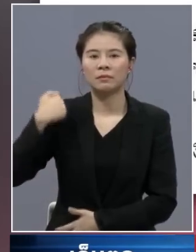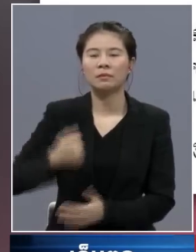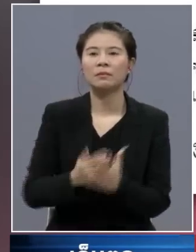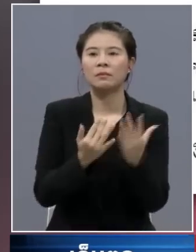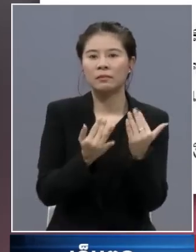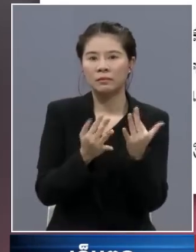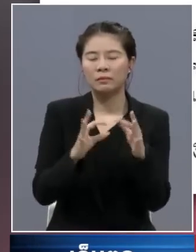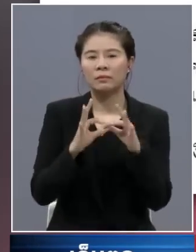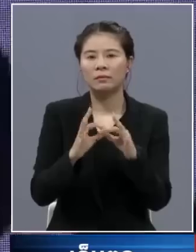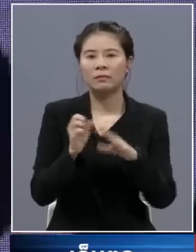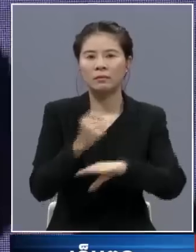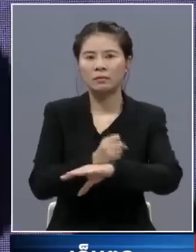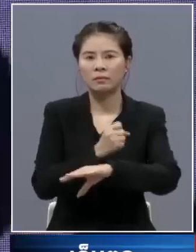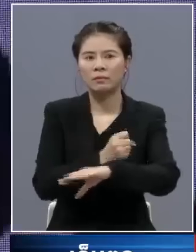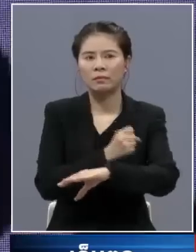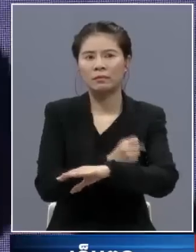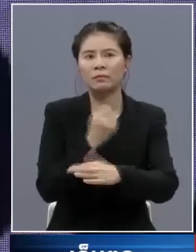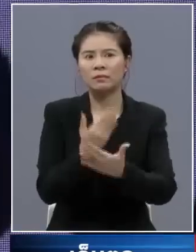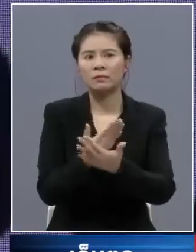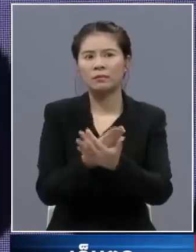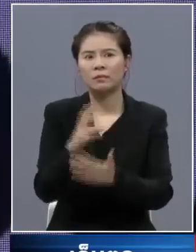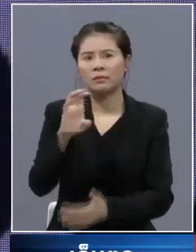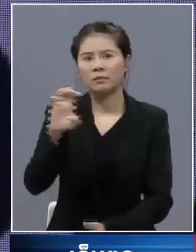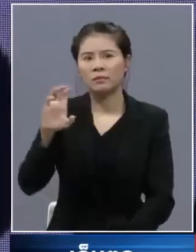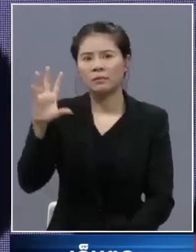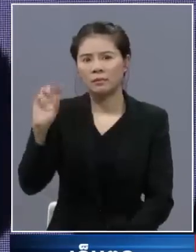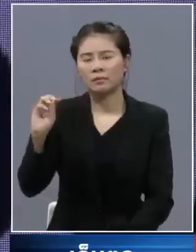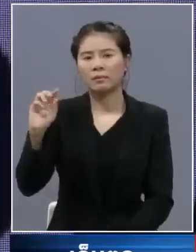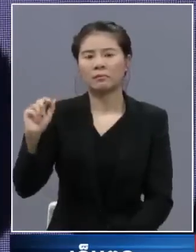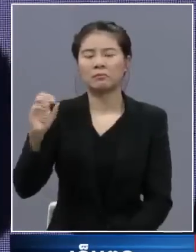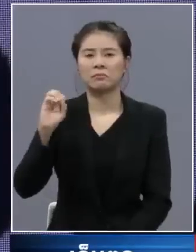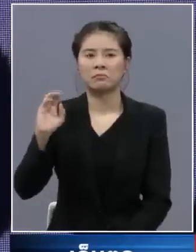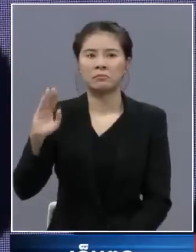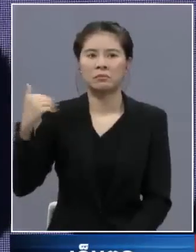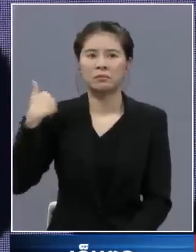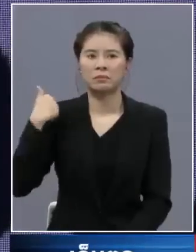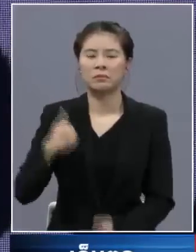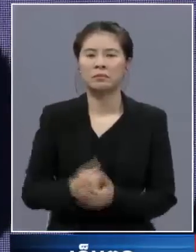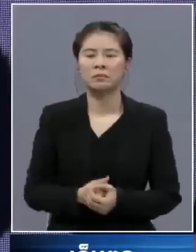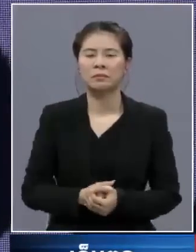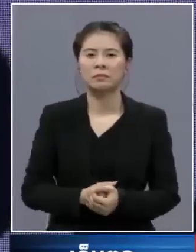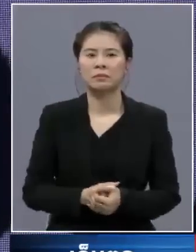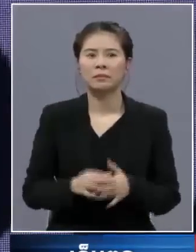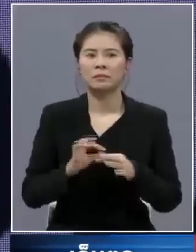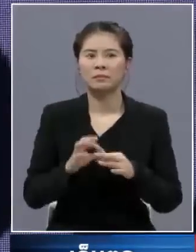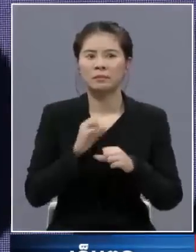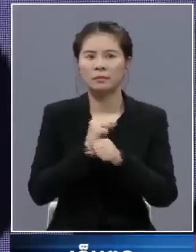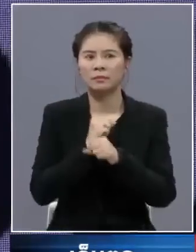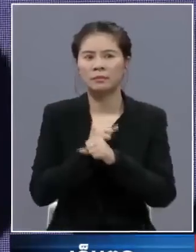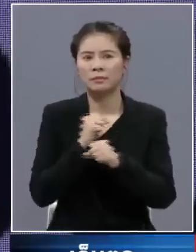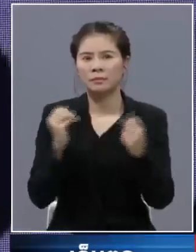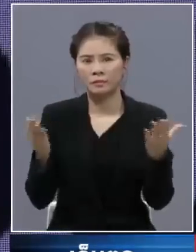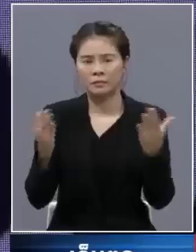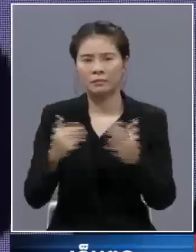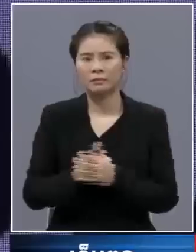รอเรื่องของค่าแรง450บาทขึ้นทันทีดีกว่าพี่น้องนี่พอเป็นแบบนี้เหมือนกับเคลมผลงานของตัวเองหรือเปล่าหรือไม่อย่างไรเนี่ยนะ